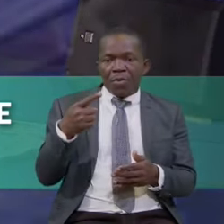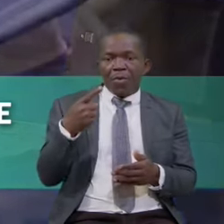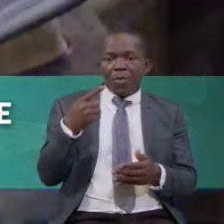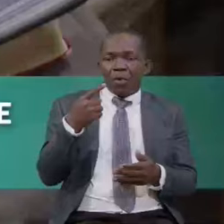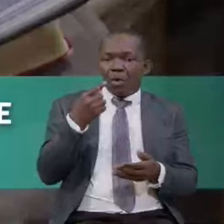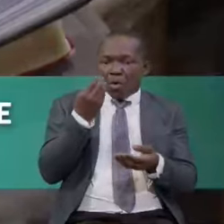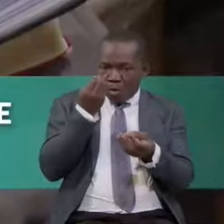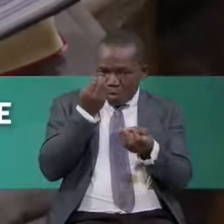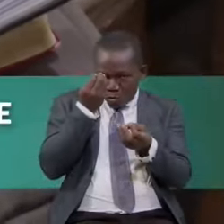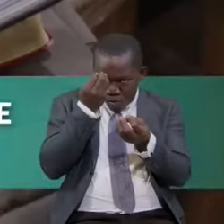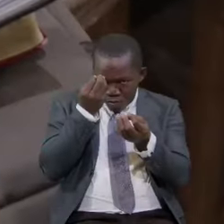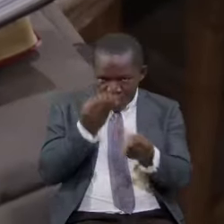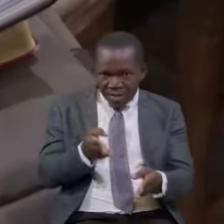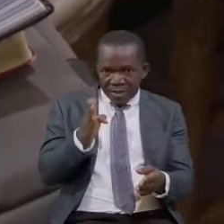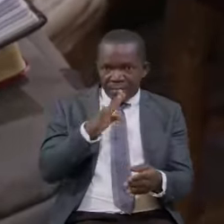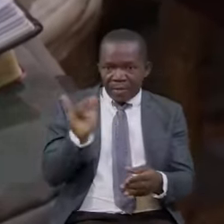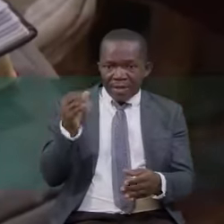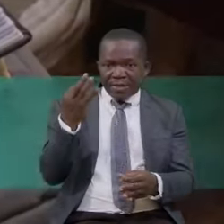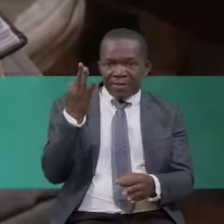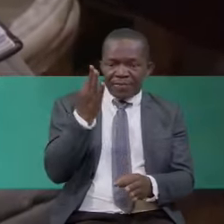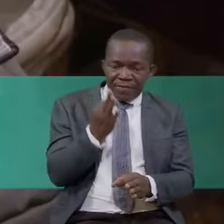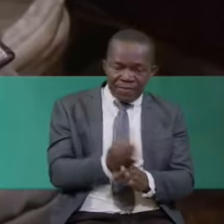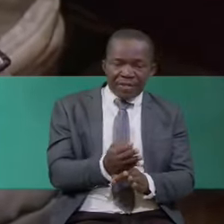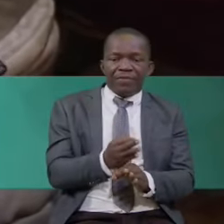l'observent trè élément